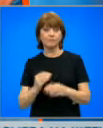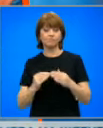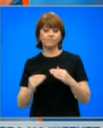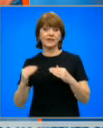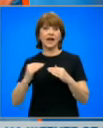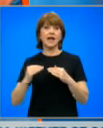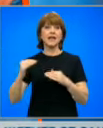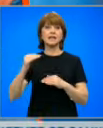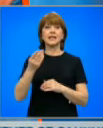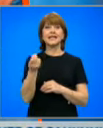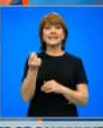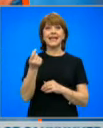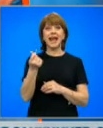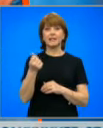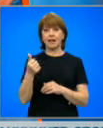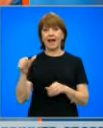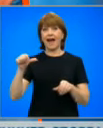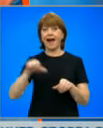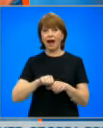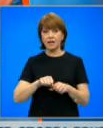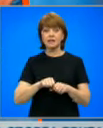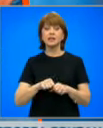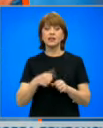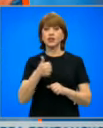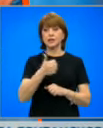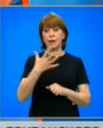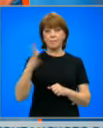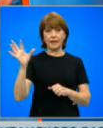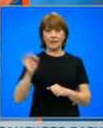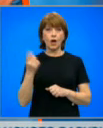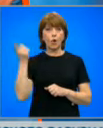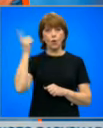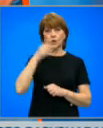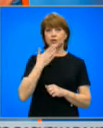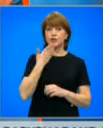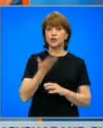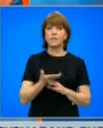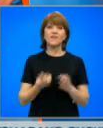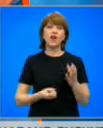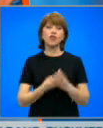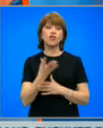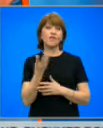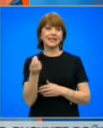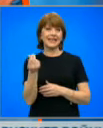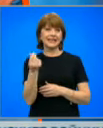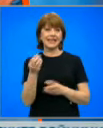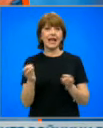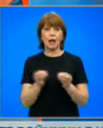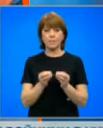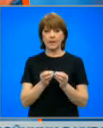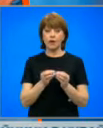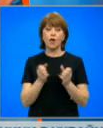цената на газа е 65%. Утре КЕВР ще обяви новата цена за април. Увеличение се очаква и на цената на